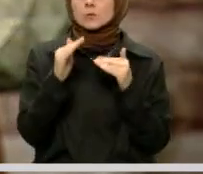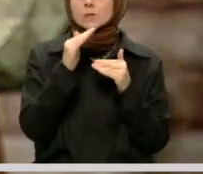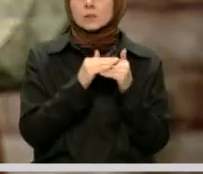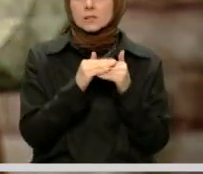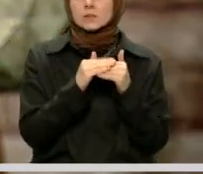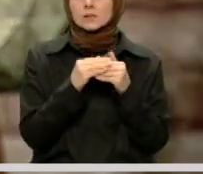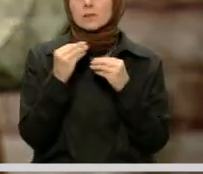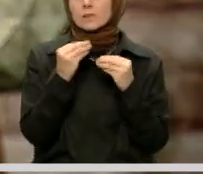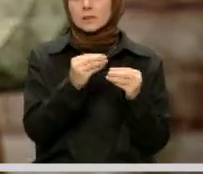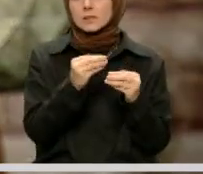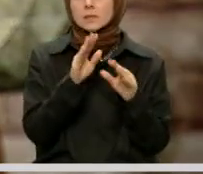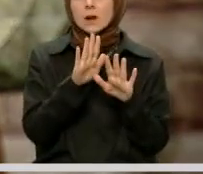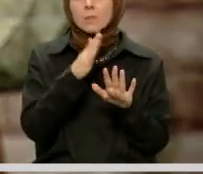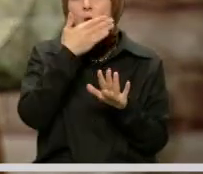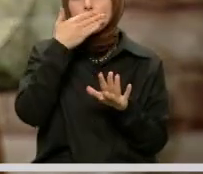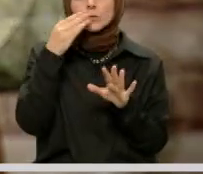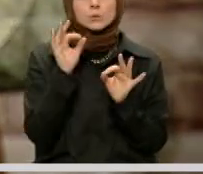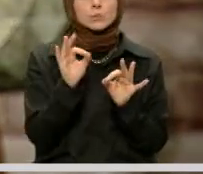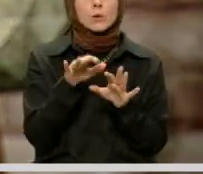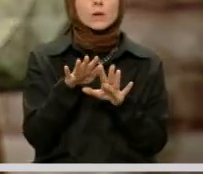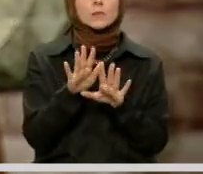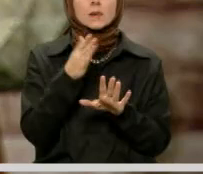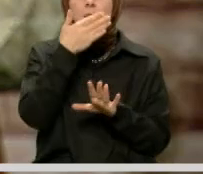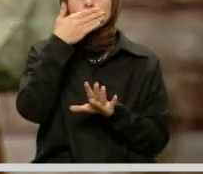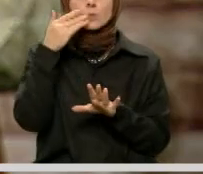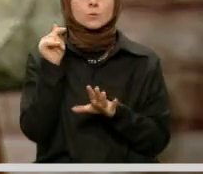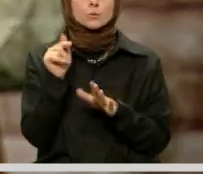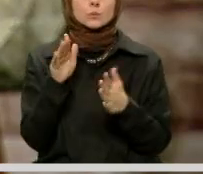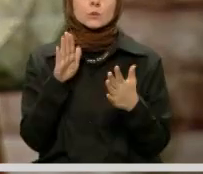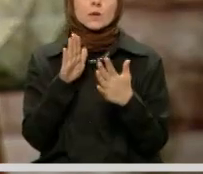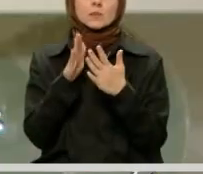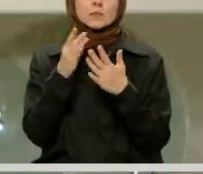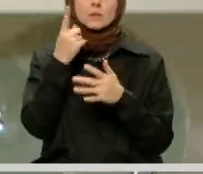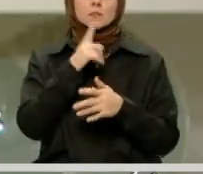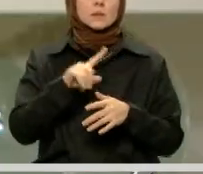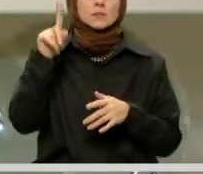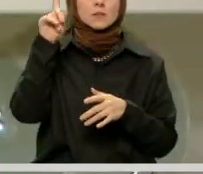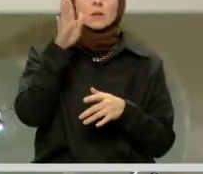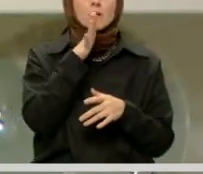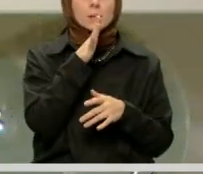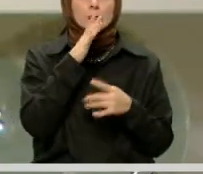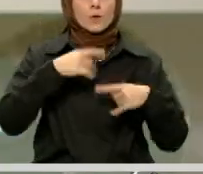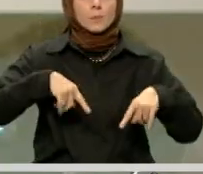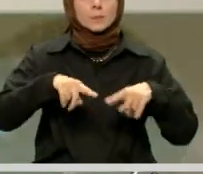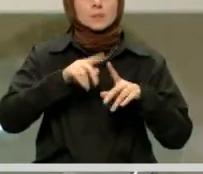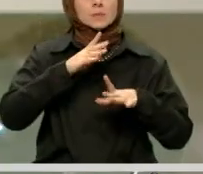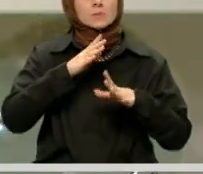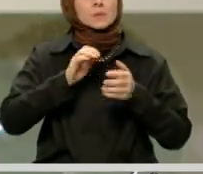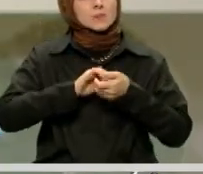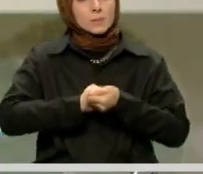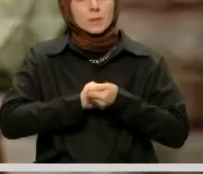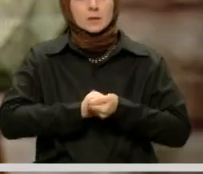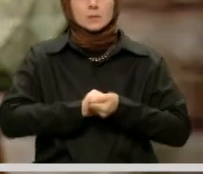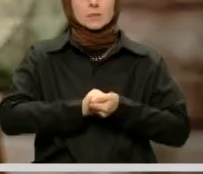böyle değildir buyuruyor. Oruç bunun karşılığını sadece Rabbimiz biliyor. Bizim samimiyetimize,